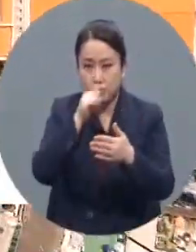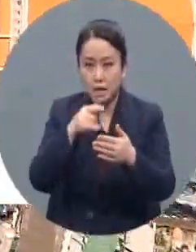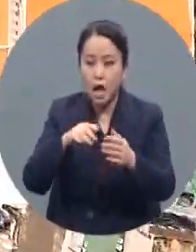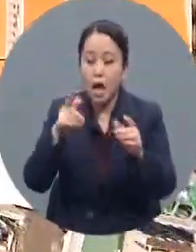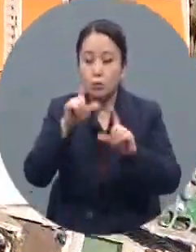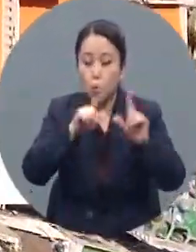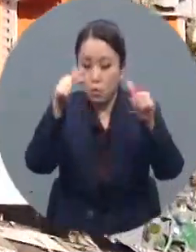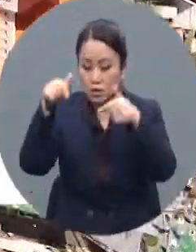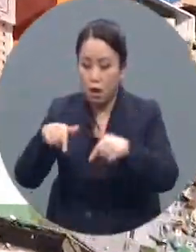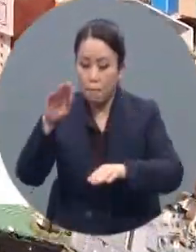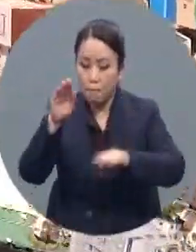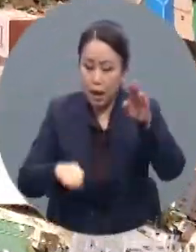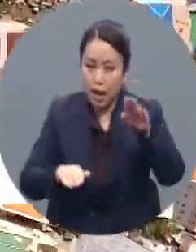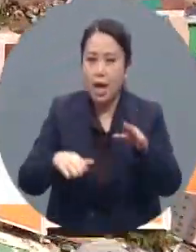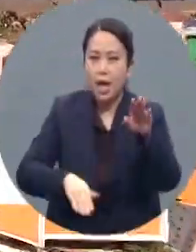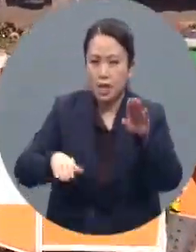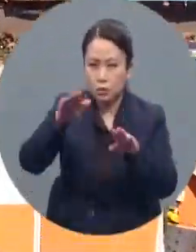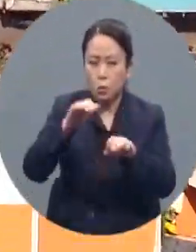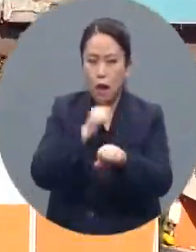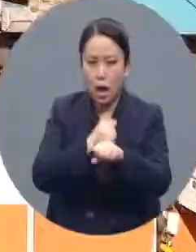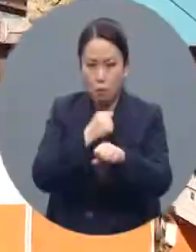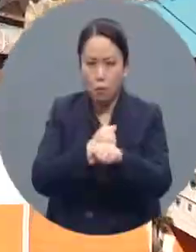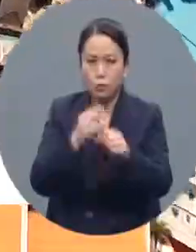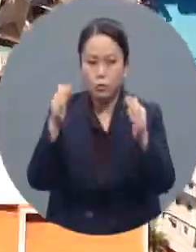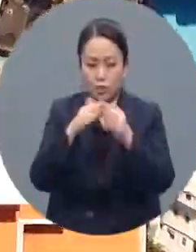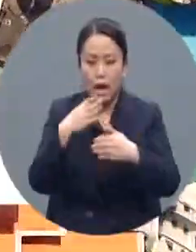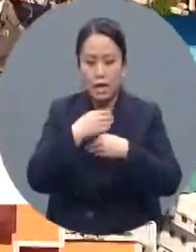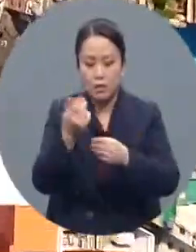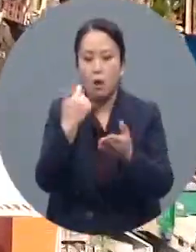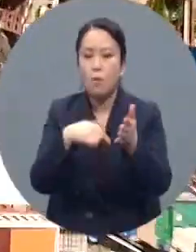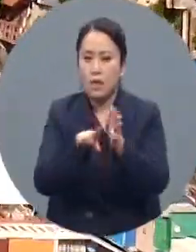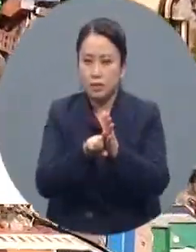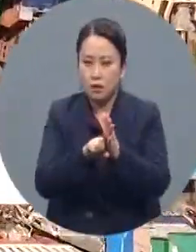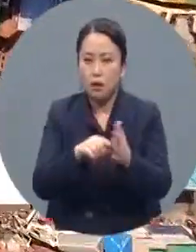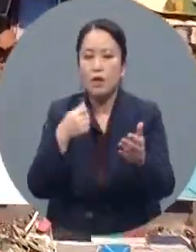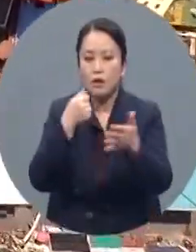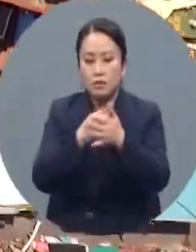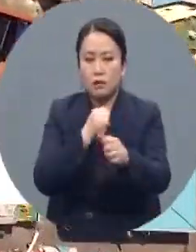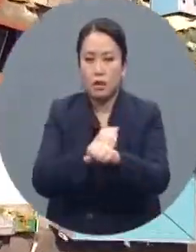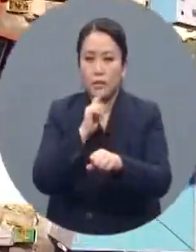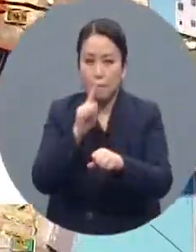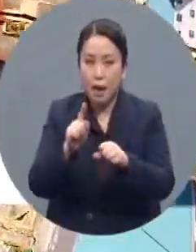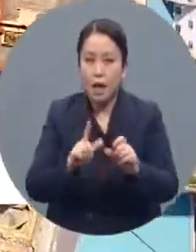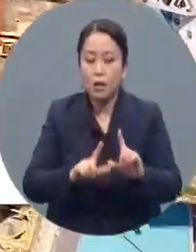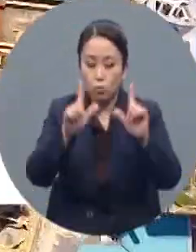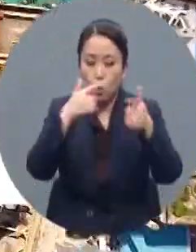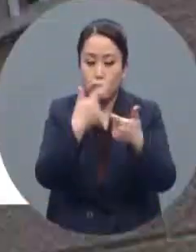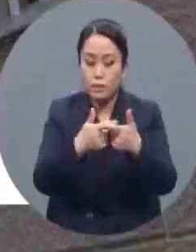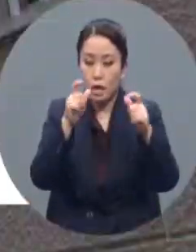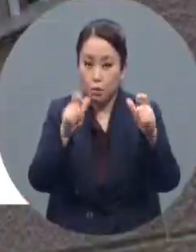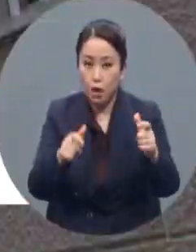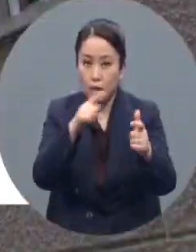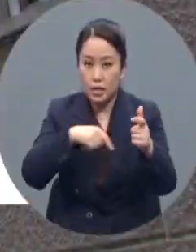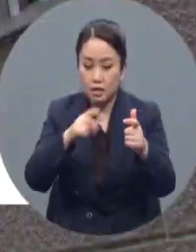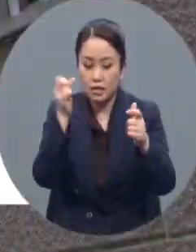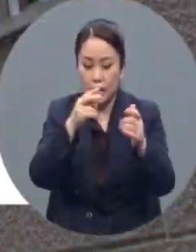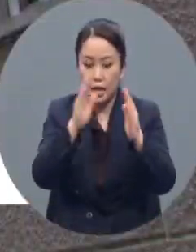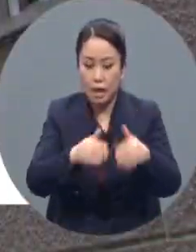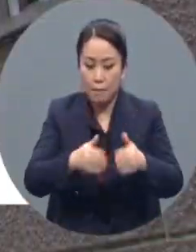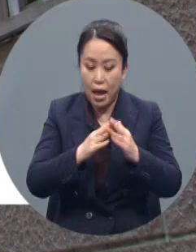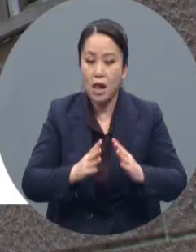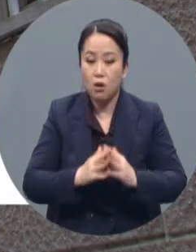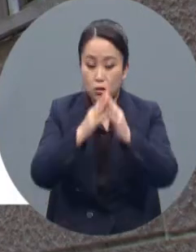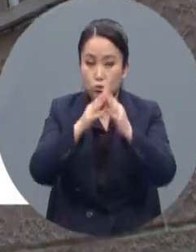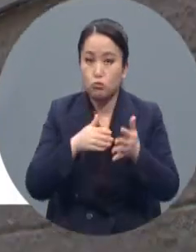안정화 를 위해 이 같이 결정했다고 밝혔습니다 현재 동부 상권에서 재개발 재건축을 추진하는 곳은 일은